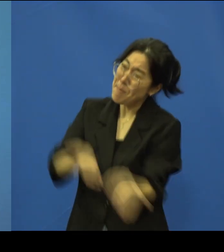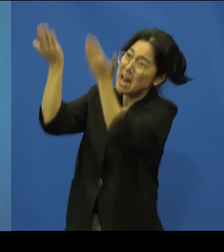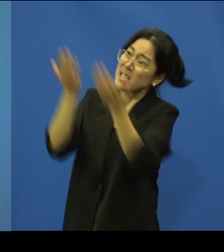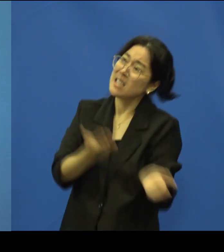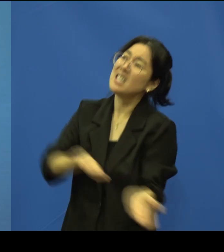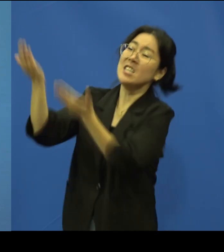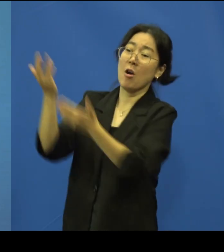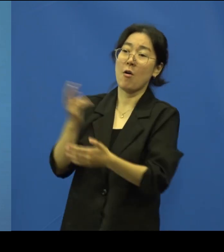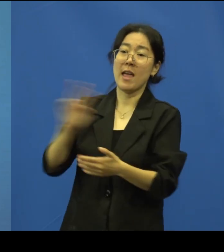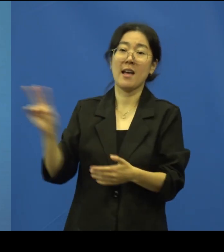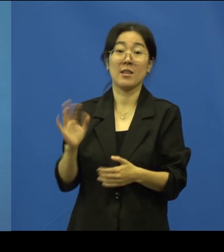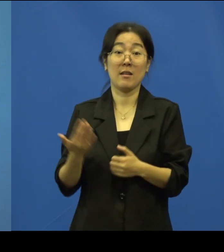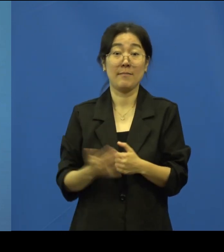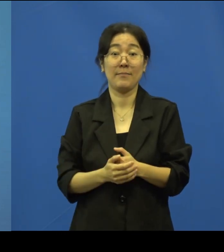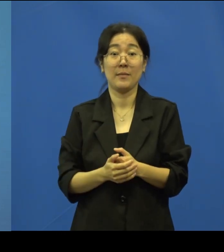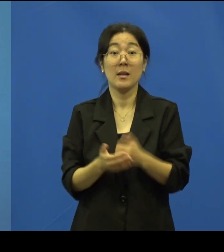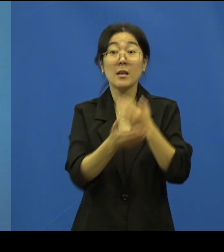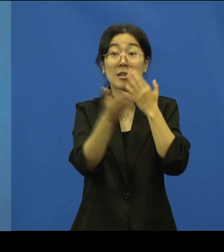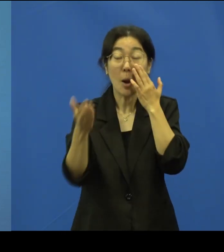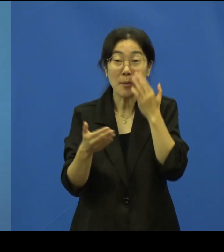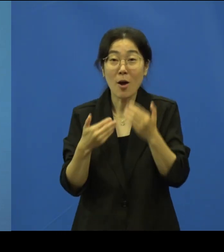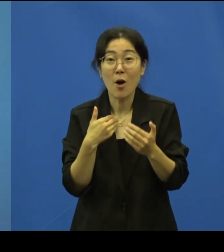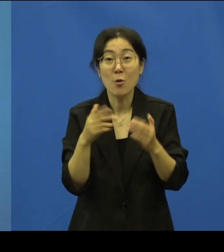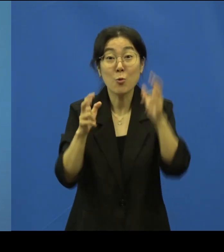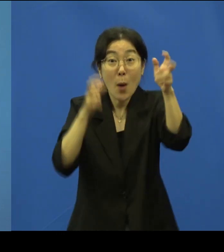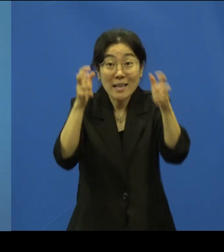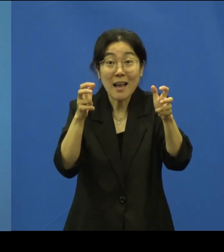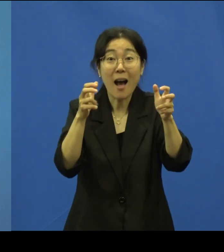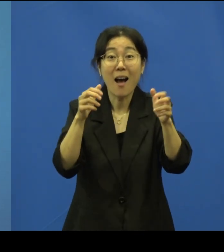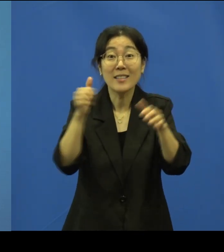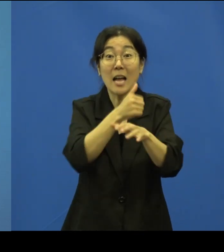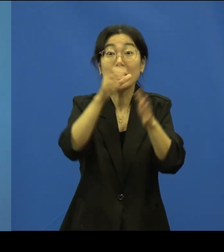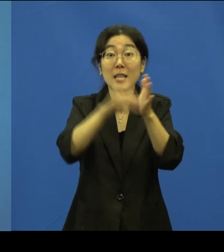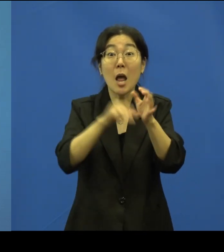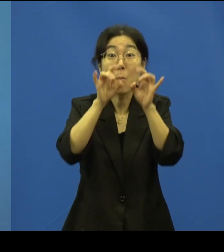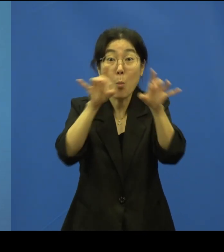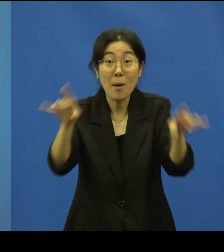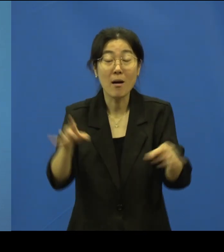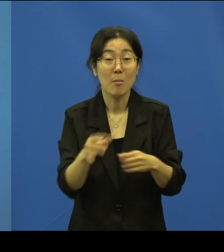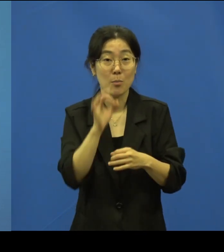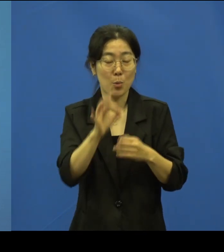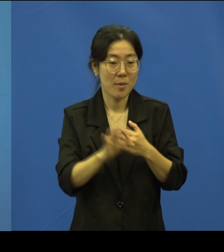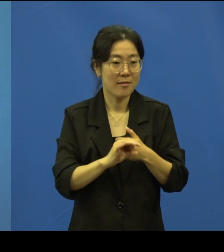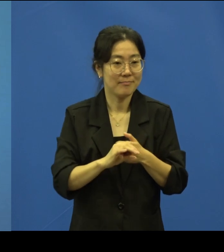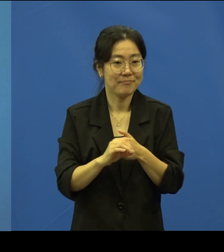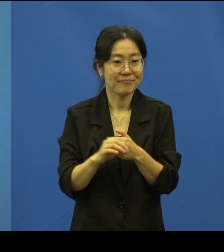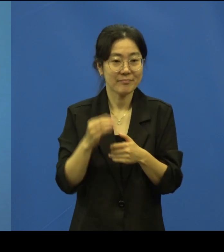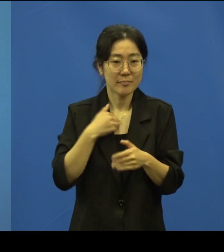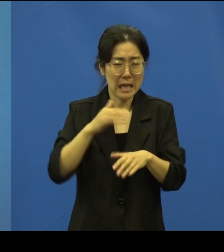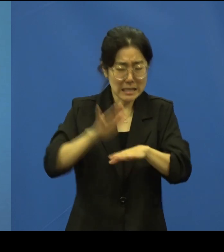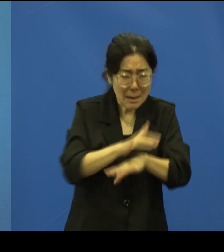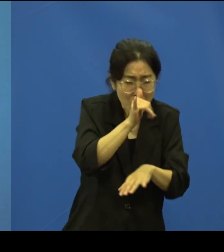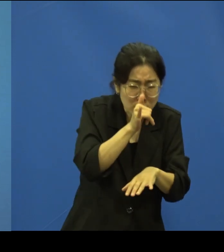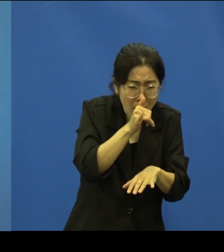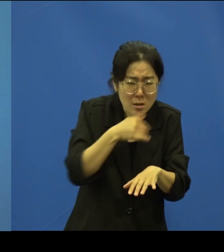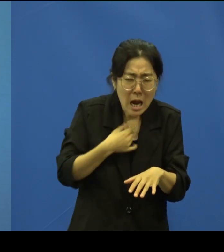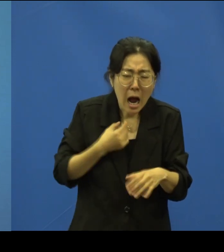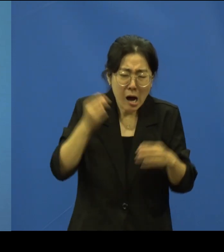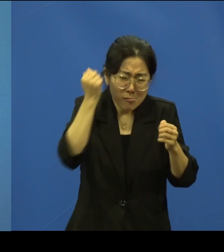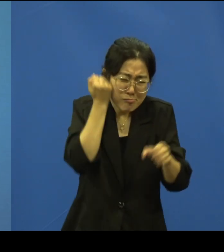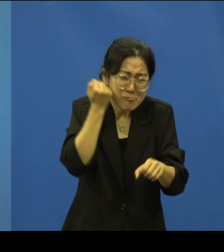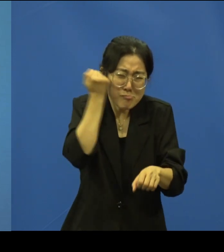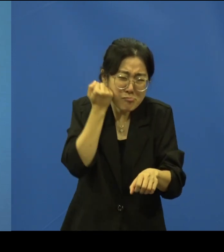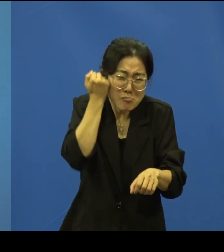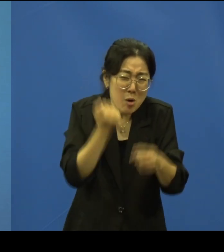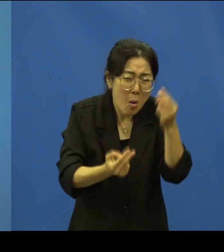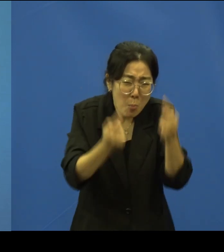보고를 해요. 그러면 이제 그건 부장님 문제가 돼, 그거는 사장님 문제가 되는 거예요. 이것처럼 우리가 아침마다 이 기도 제목이 있잖아요. 내가 여러 가지 고민이